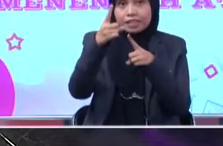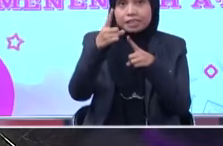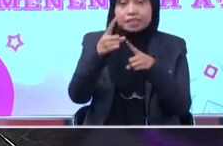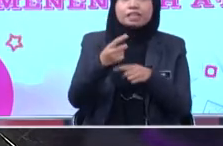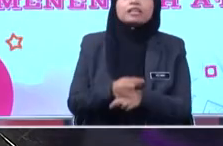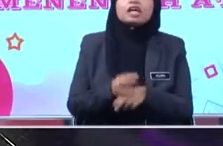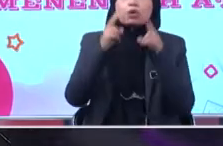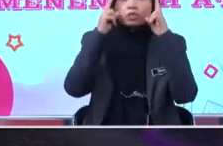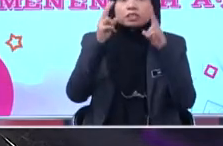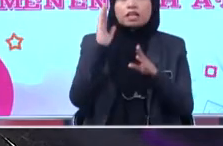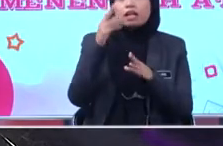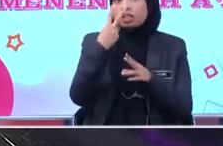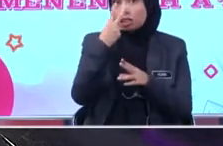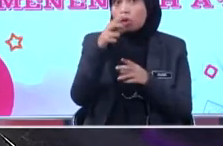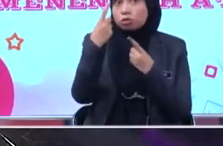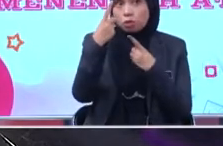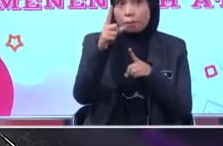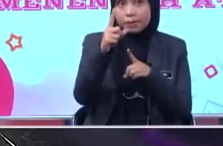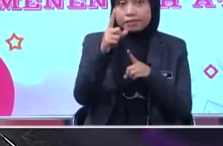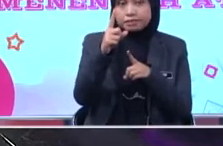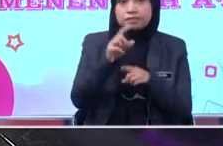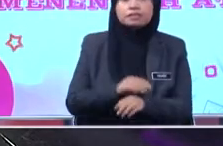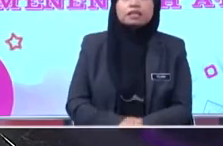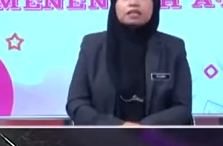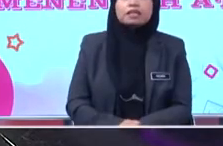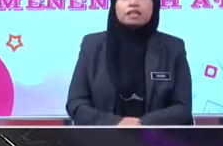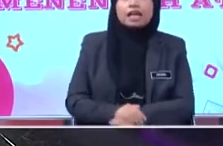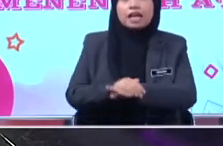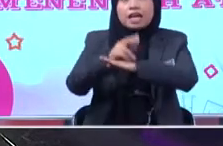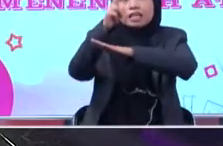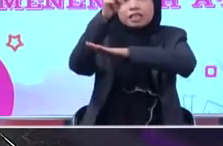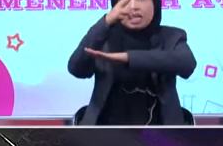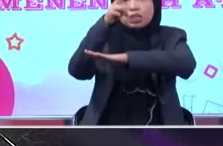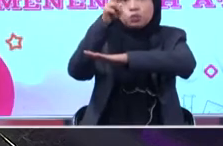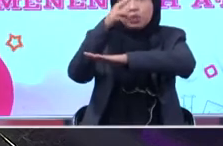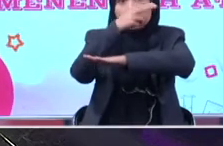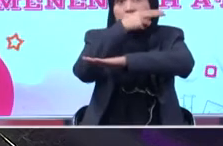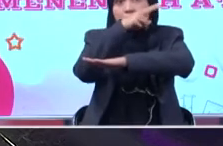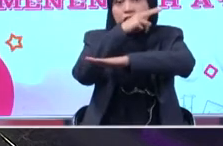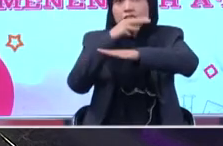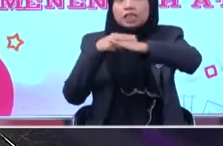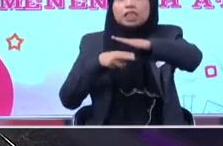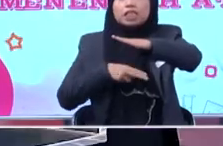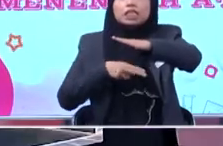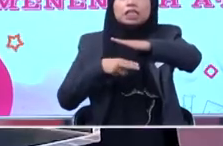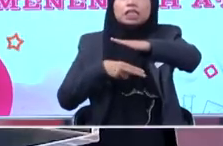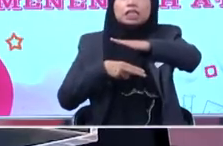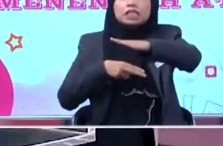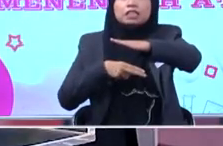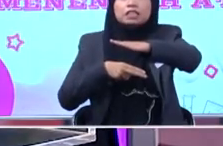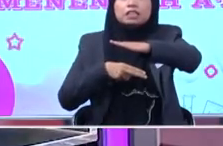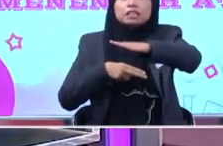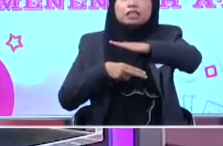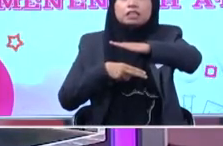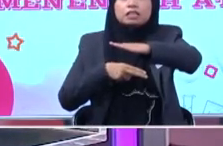Oke rohman ya oke tadi namanya tanwin dan Nun ya Oke ini adalah hukum nun mati